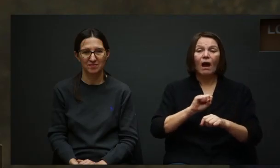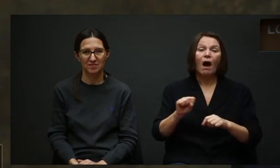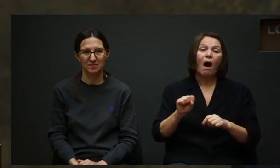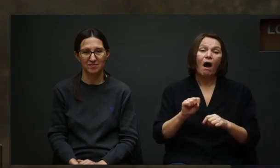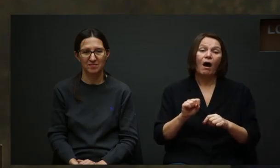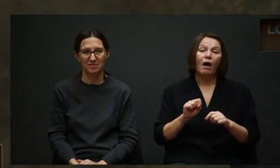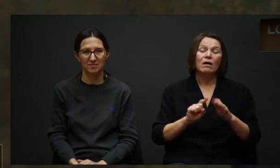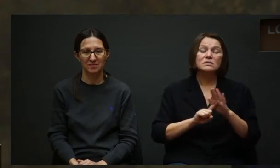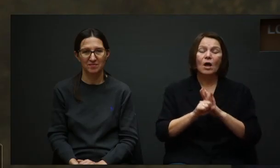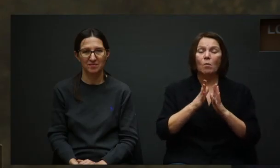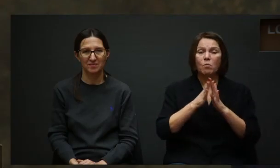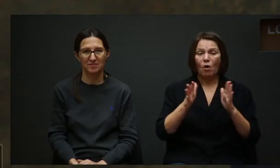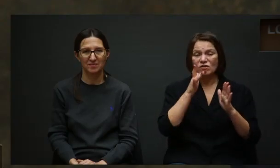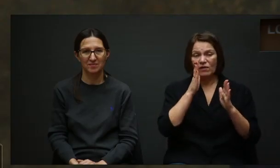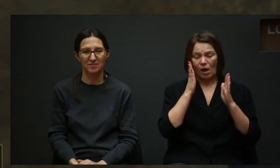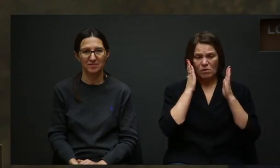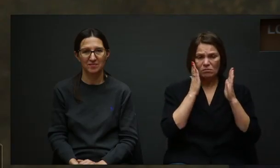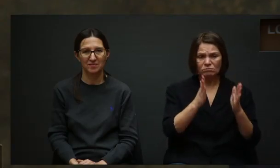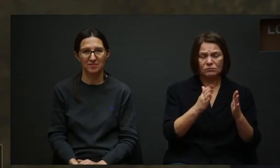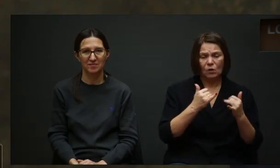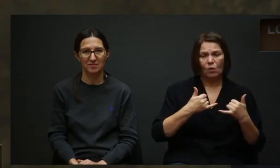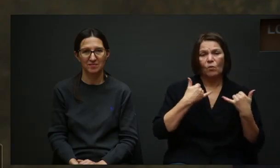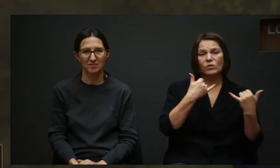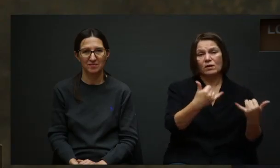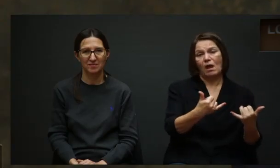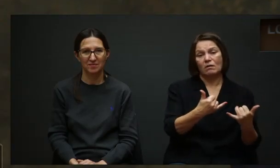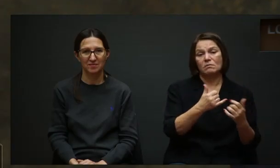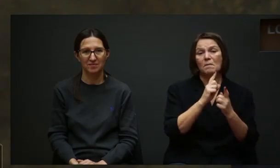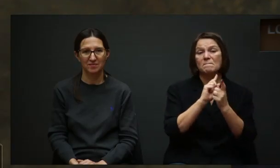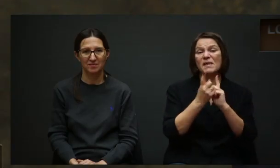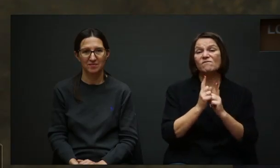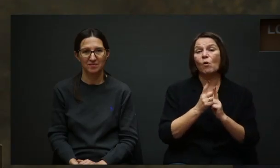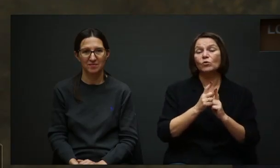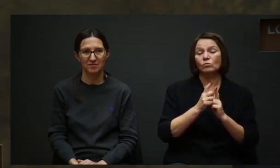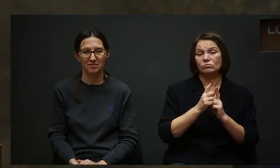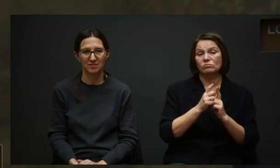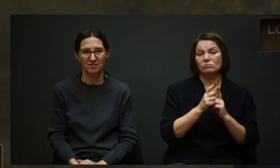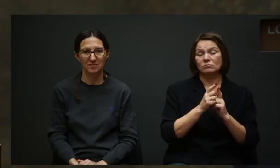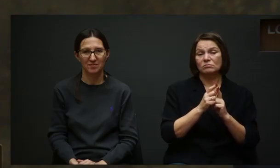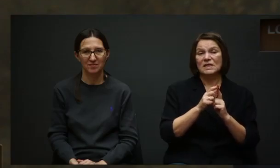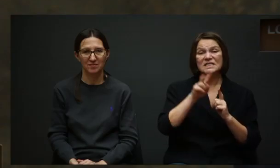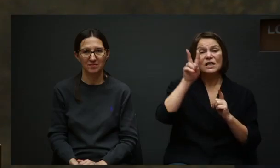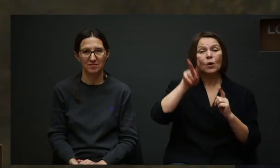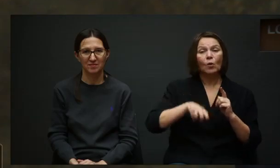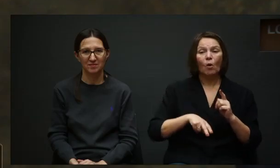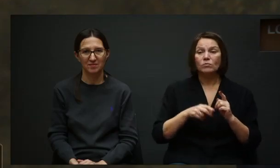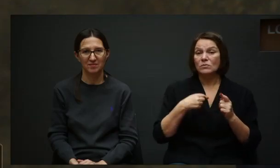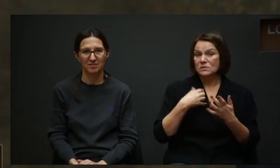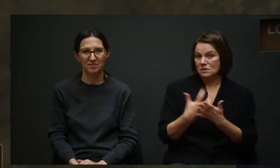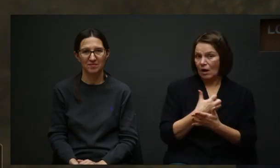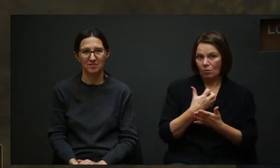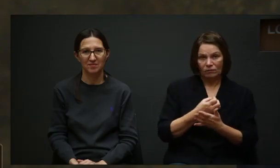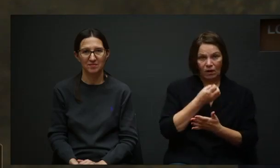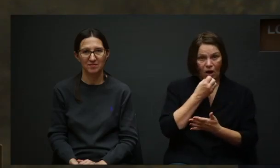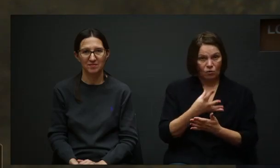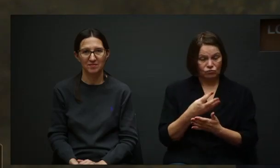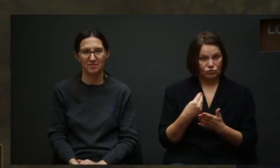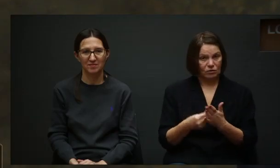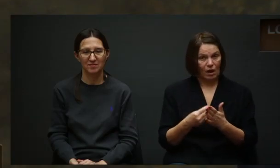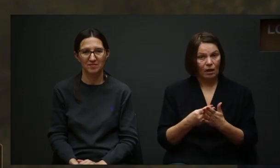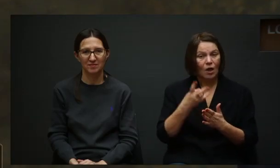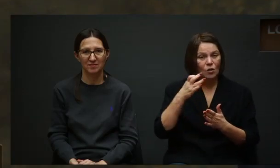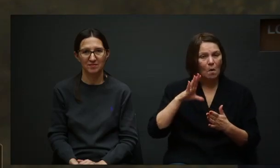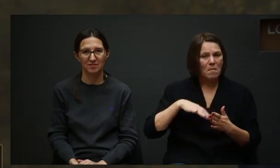значительно больше времени уделял, скажем так, синхронному переводу, зарабатывал очень приличные деньги. Но потом,